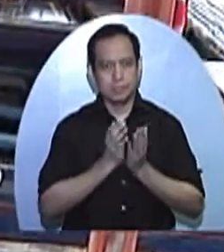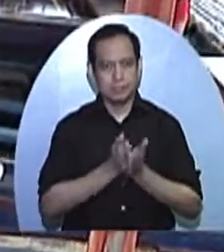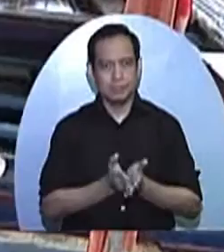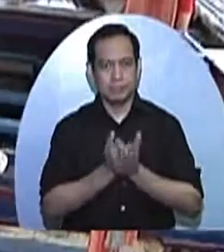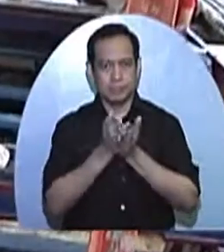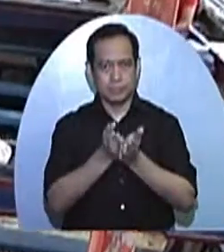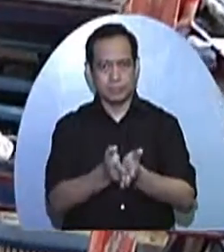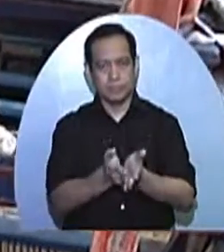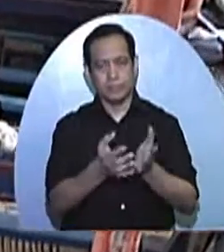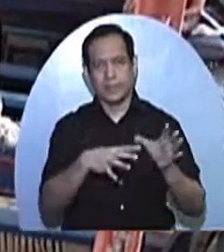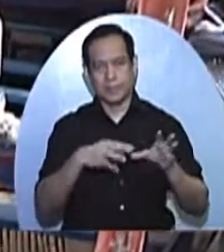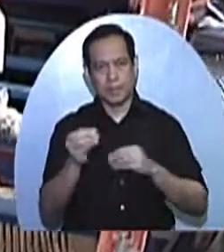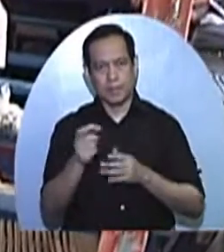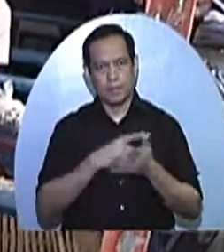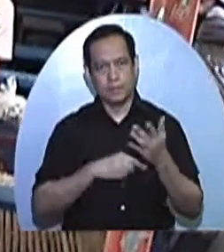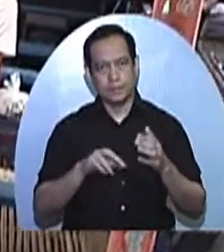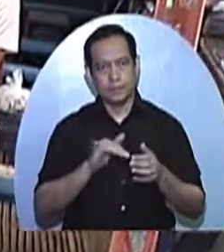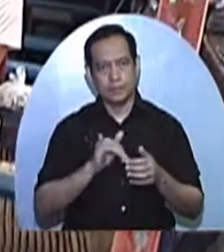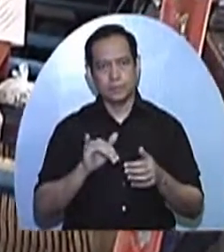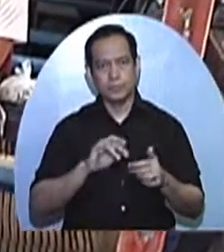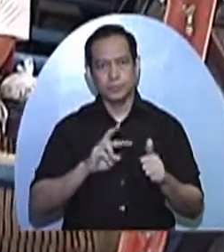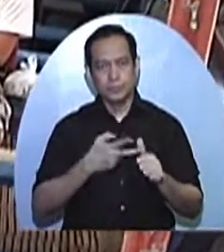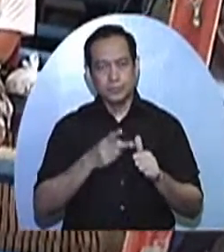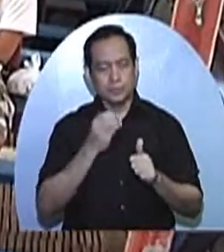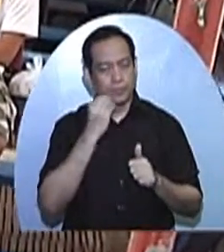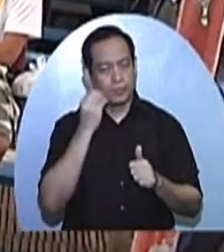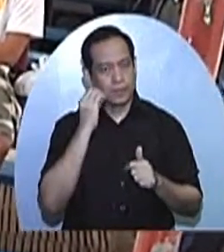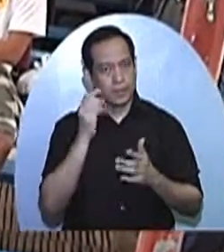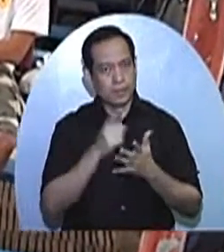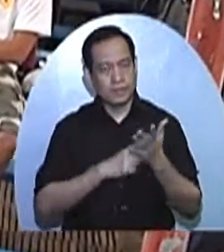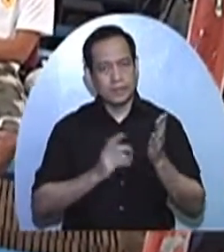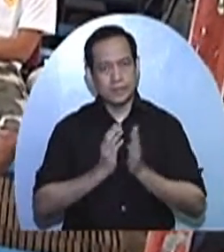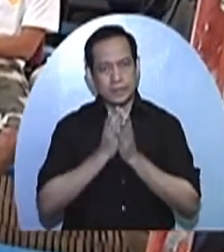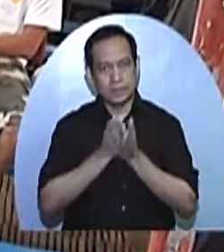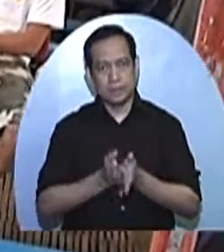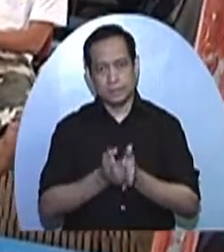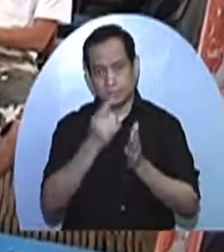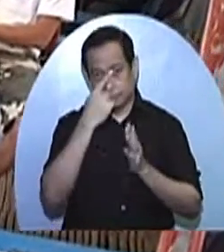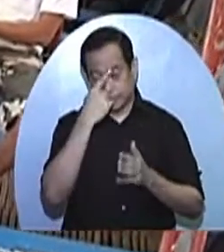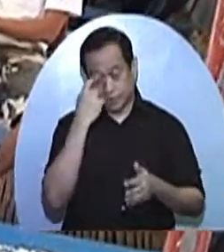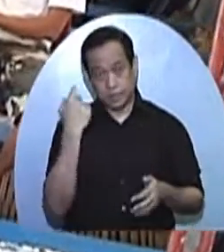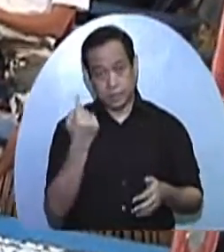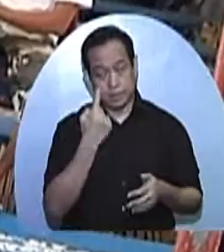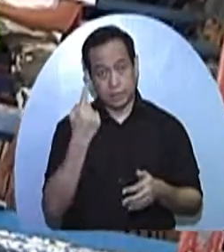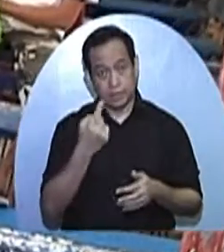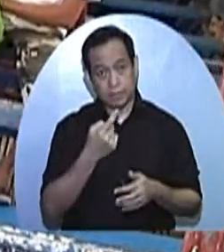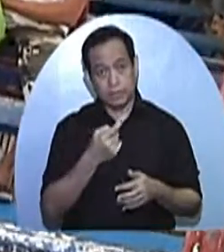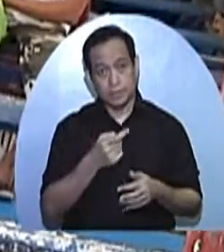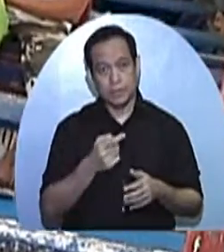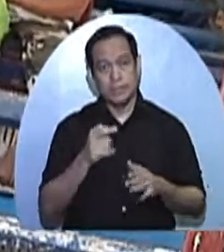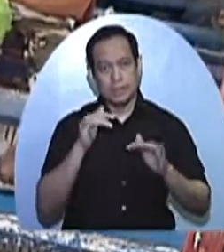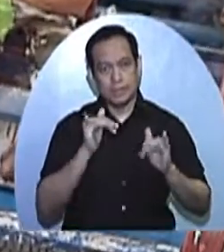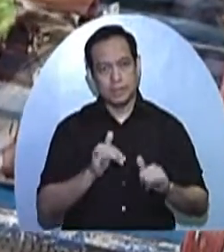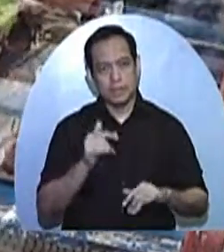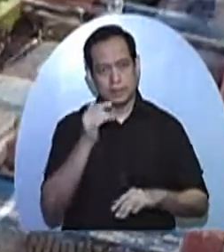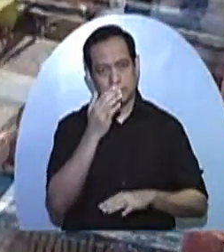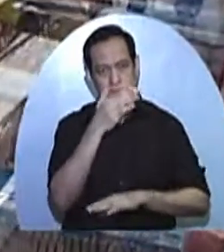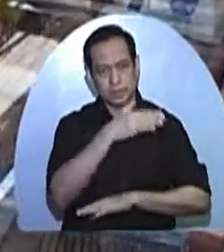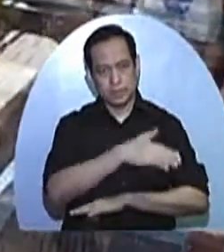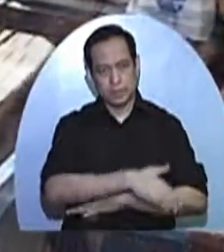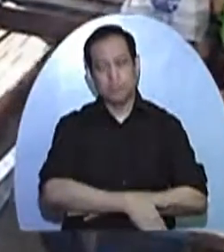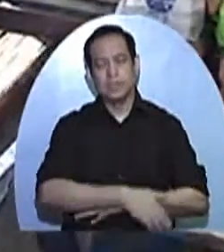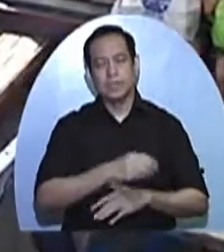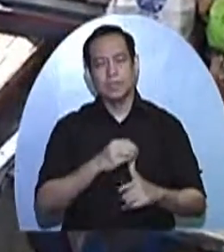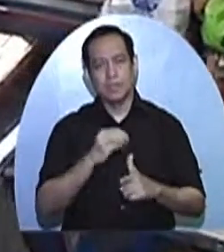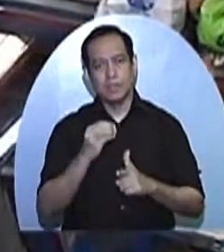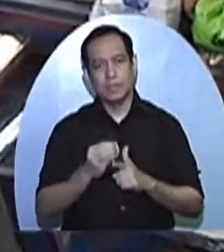sa bangka. Halos naging pangalawang bahay na nila ang bangkang ito sapagkat dito na sila nagpapalipas ng maghapon o